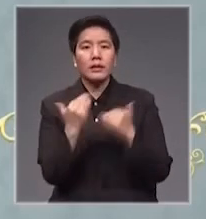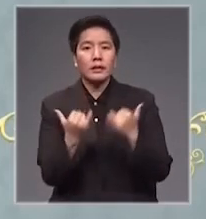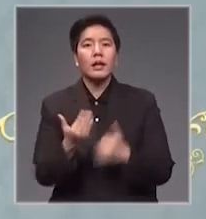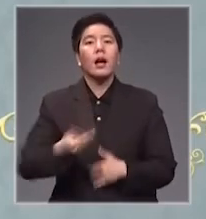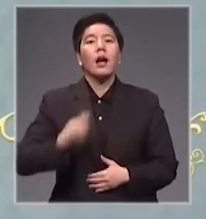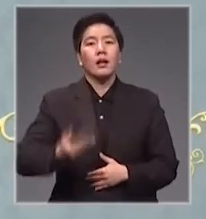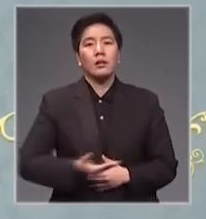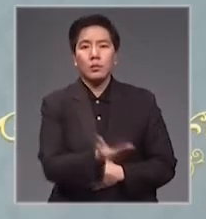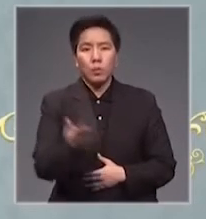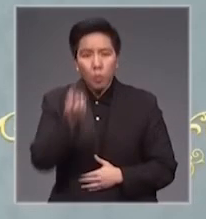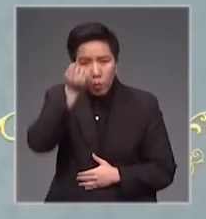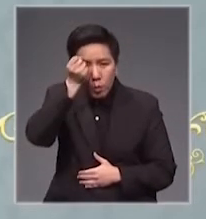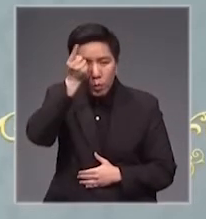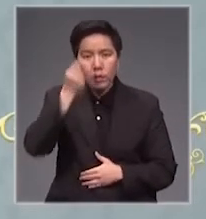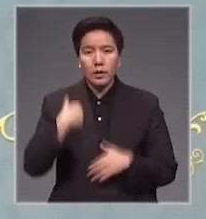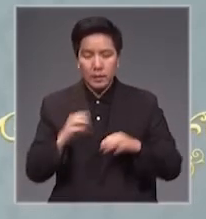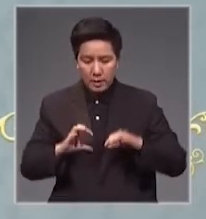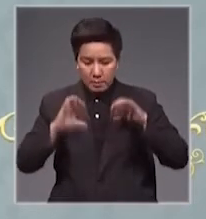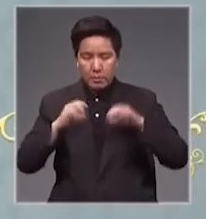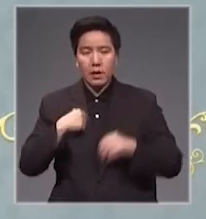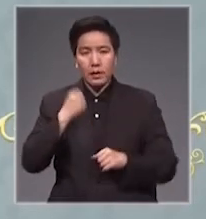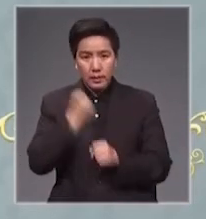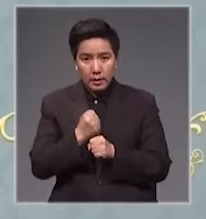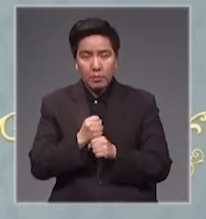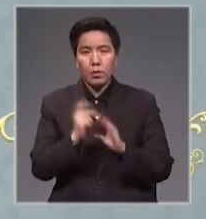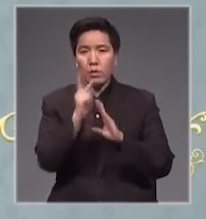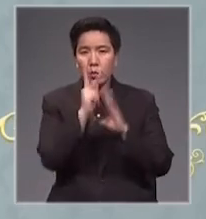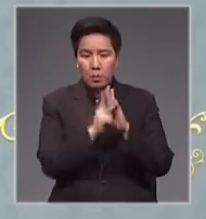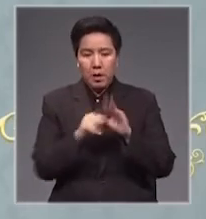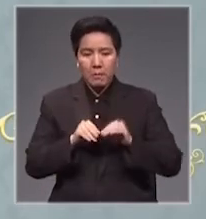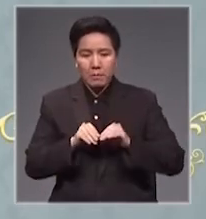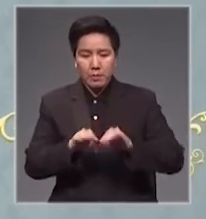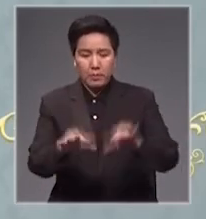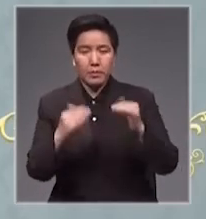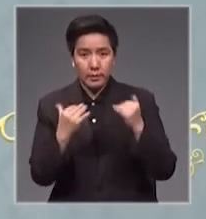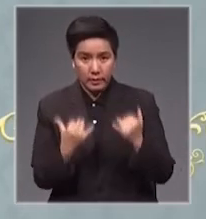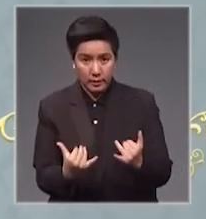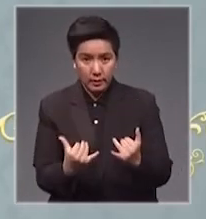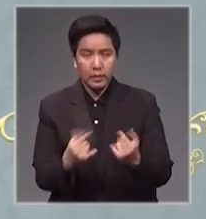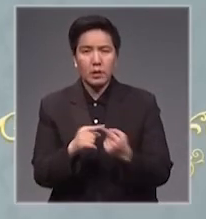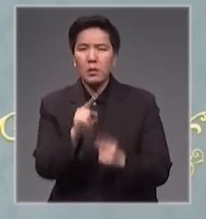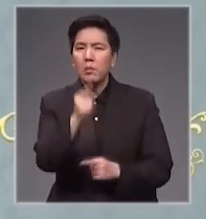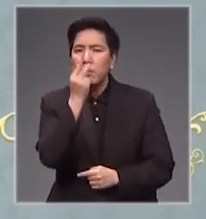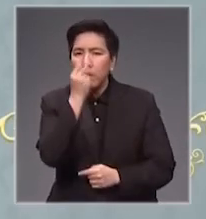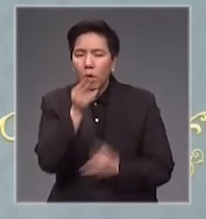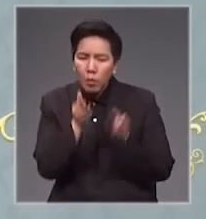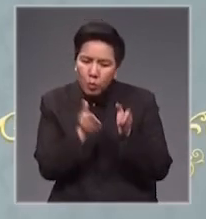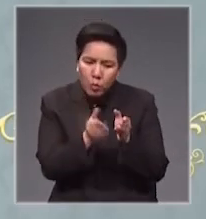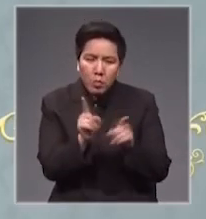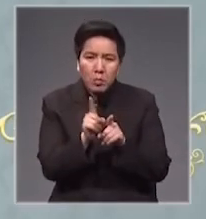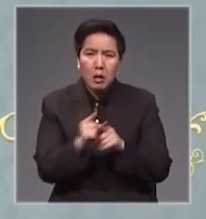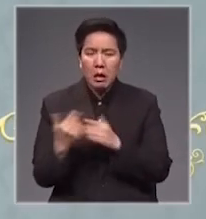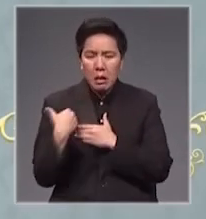จเจตนารมณ์วัตถุประสงค์ของกฎหมายทุกฉบับที่ออกในสมัยรัฐบาลนี้ด้วยนะครับอย่าไปมองว่าไปสร้างภาระความเดือดร้อน